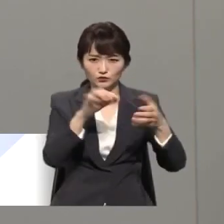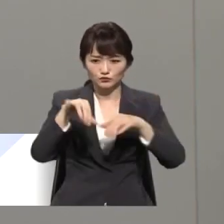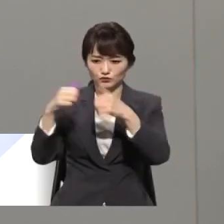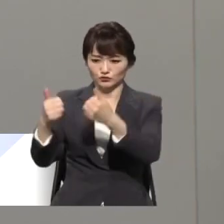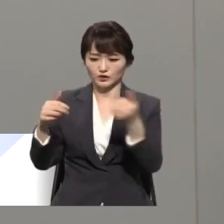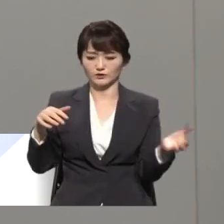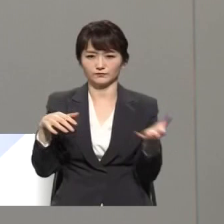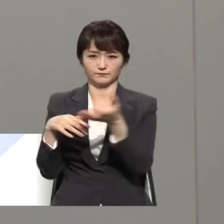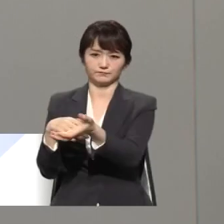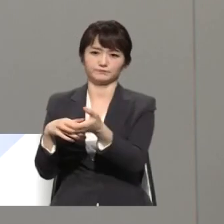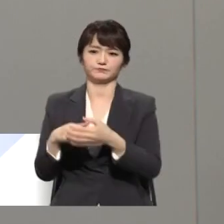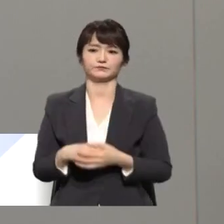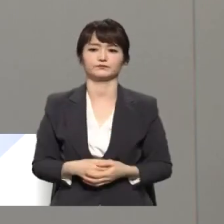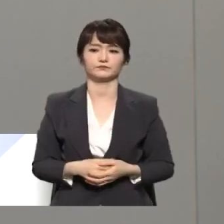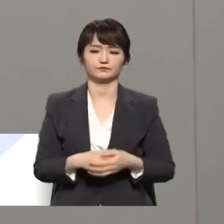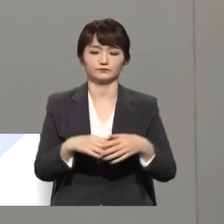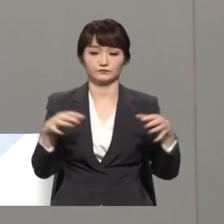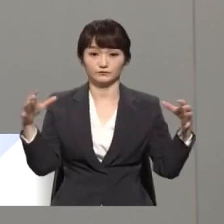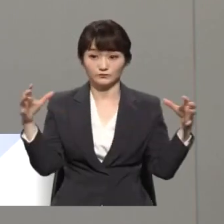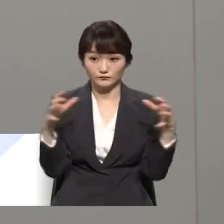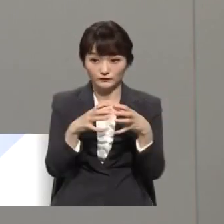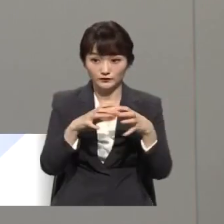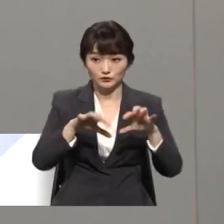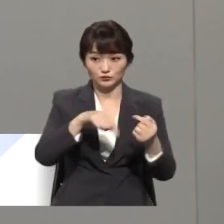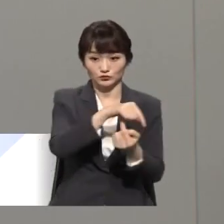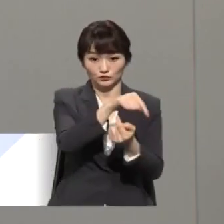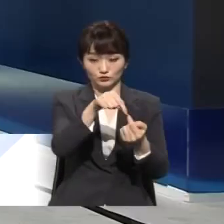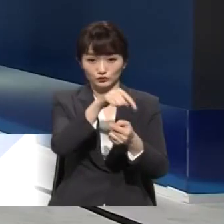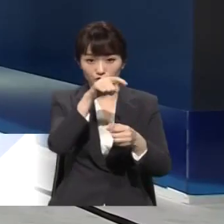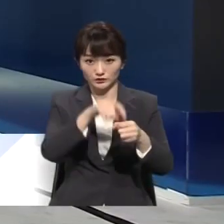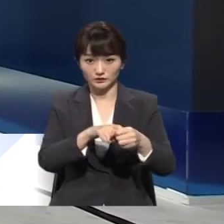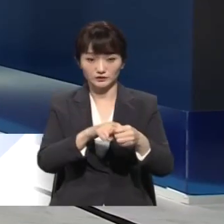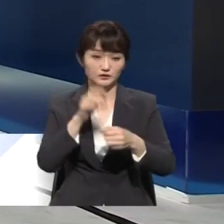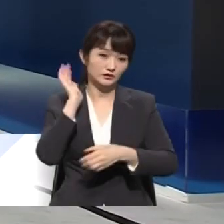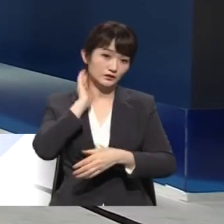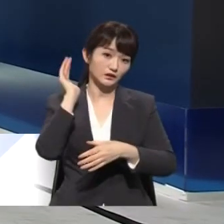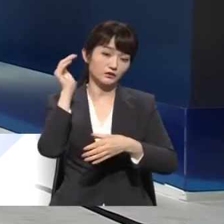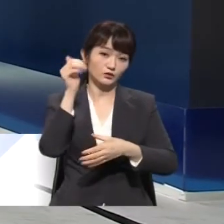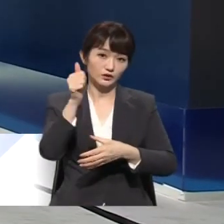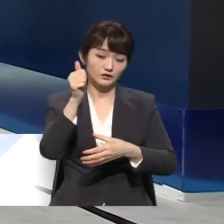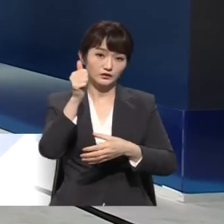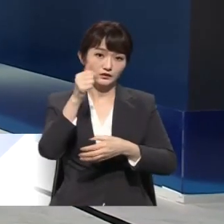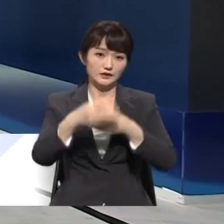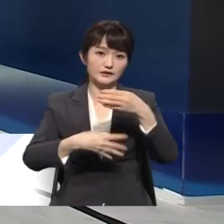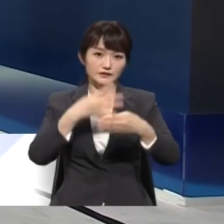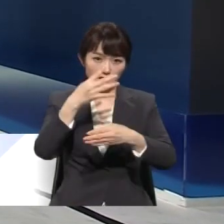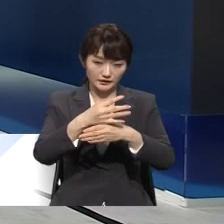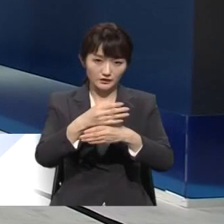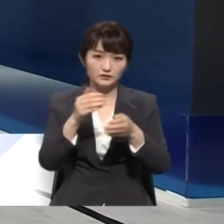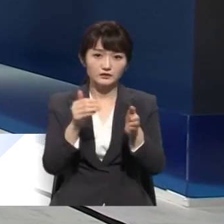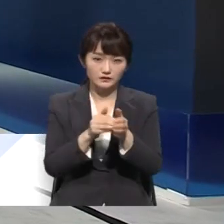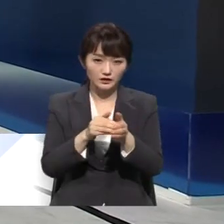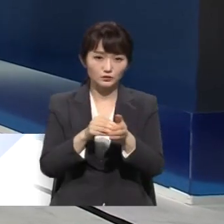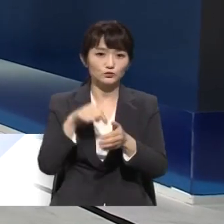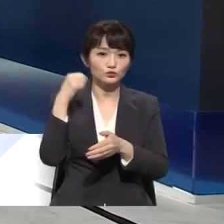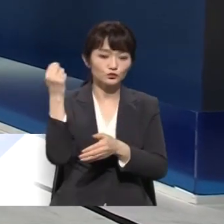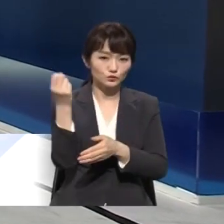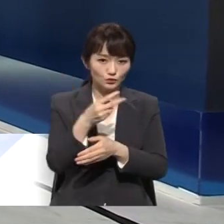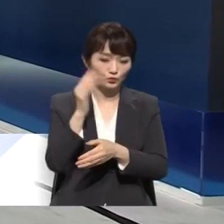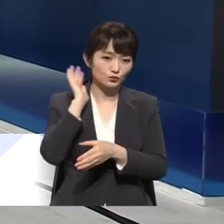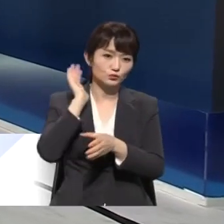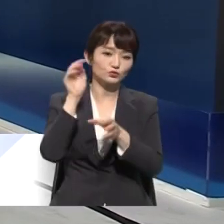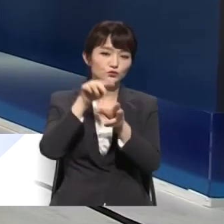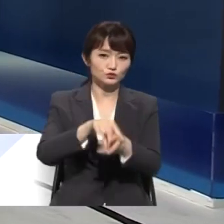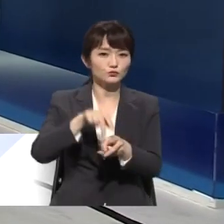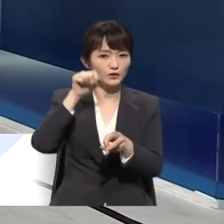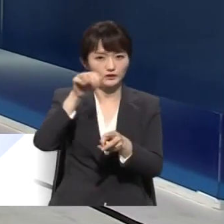통합적 국정운영을 위해 대통령 상황이나 4년 중임제 와 결선 투표 대를 보이고 하겠습니다 성가는 국민의